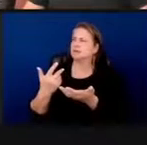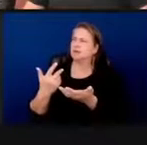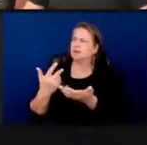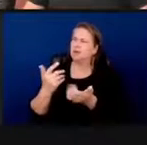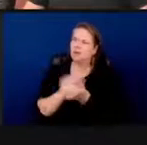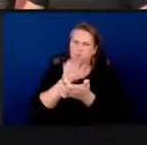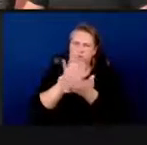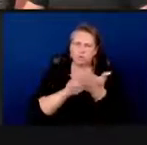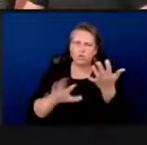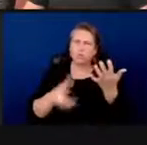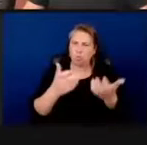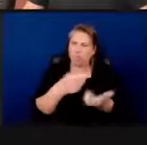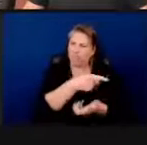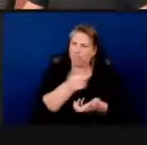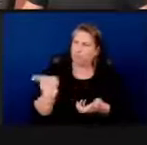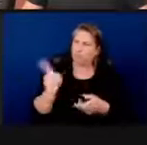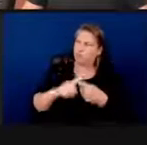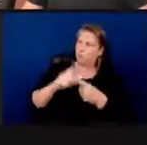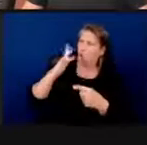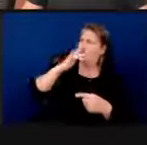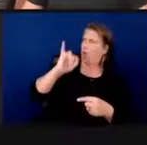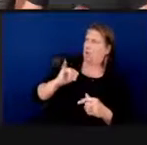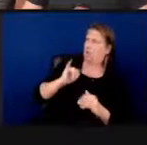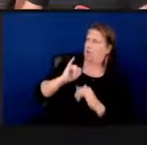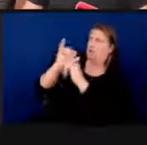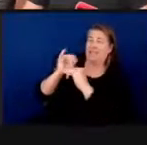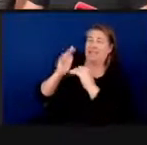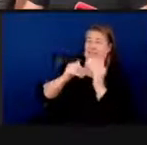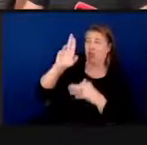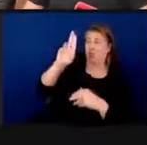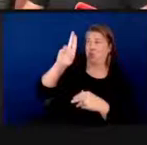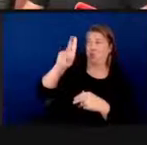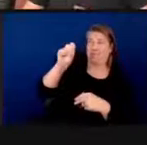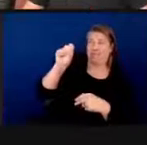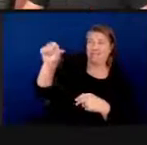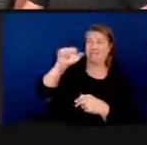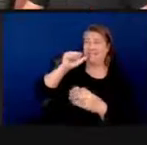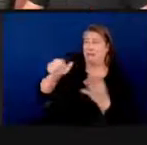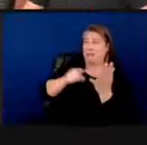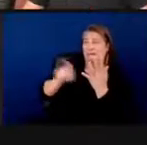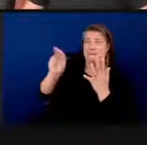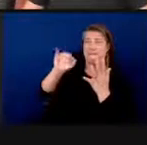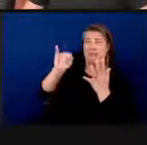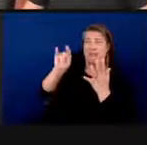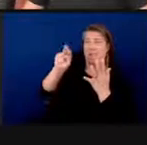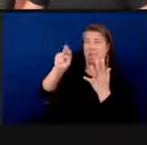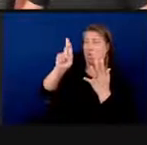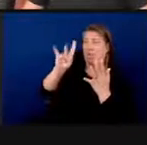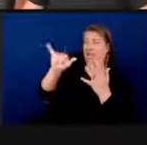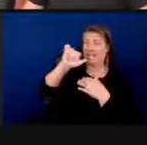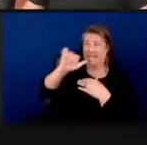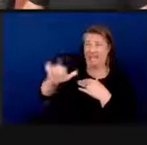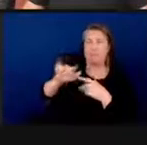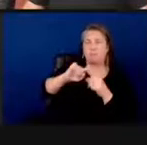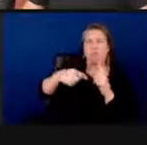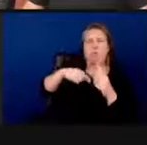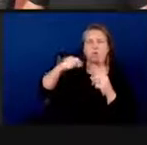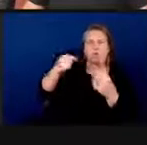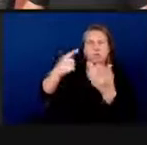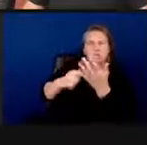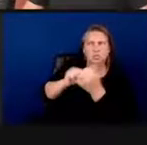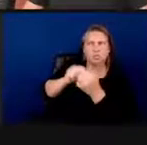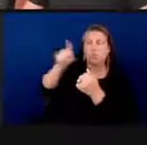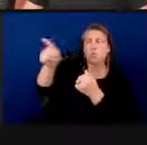مع الشريك أقول له بأنه يسمح لي الشريك رؤية الأشخاص الذين مثلا يتخصصون